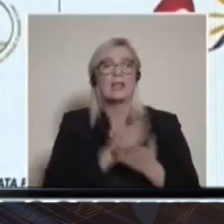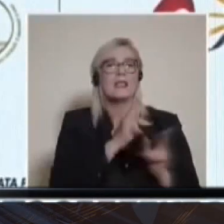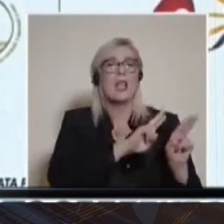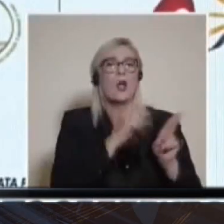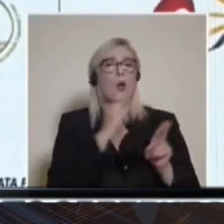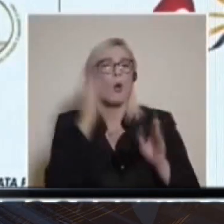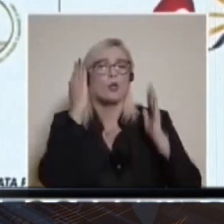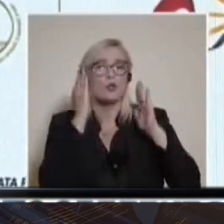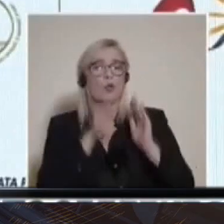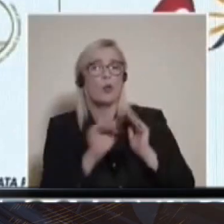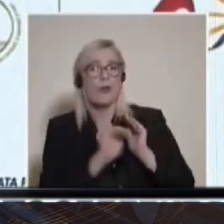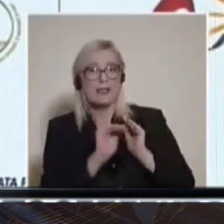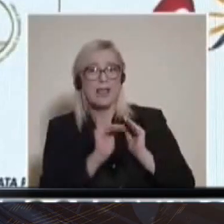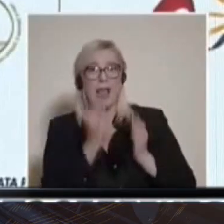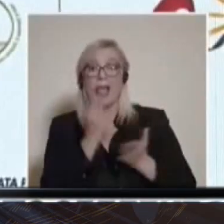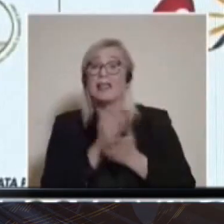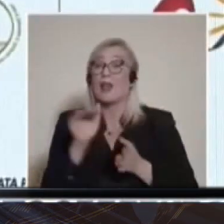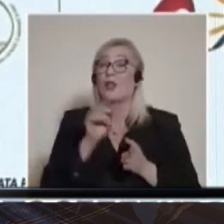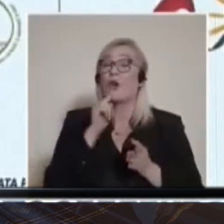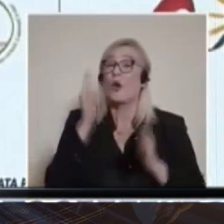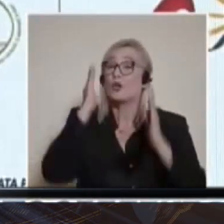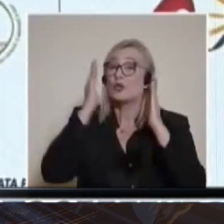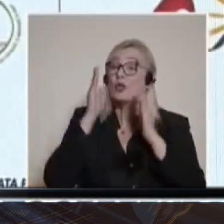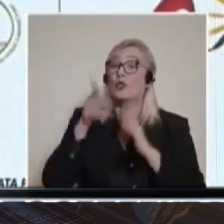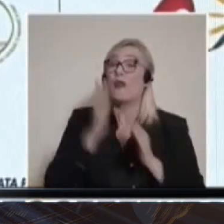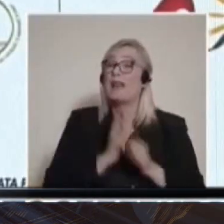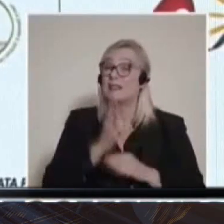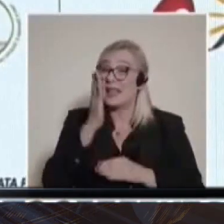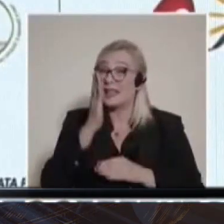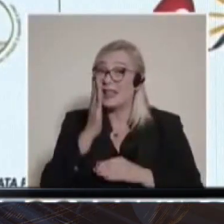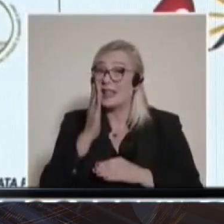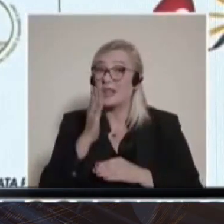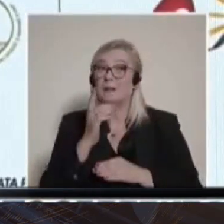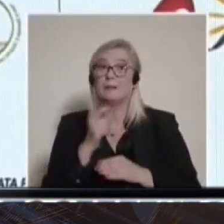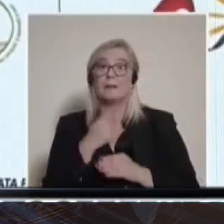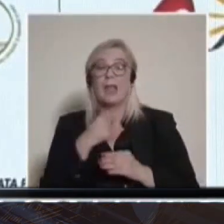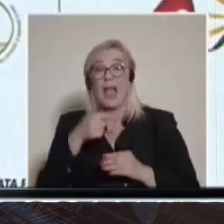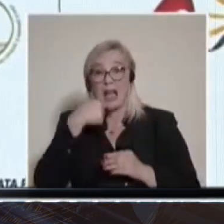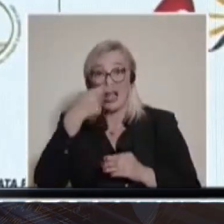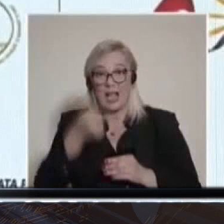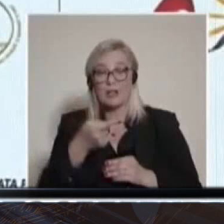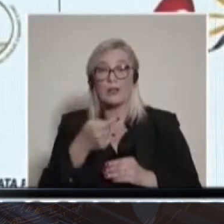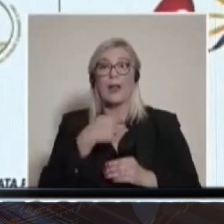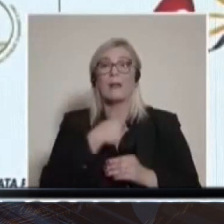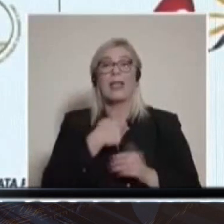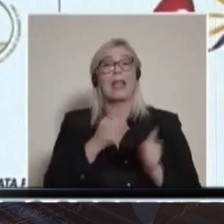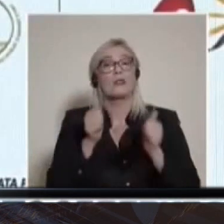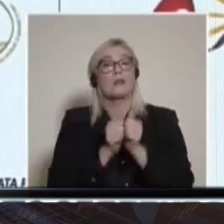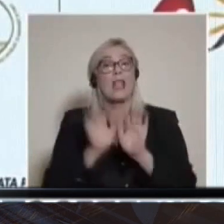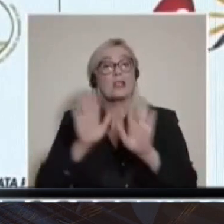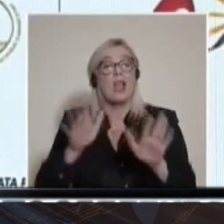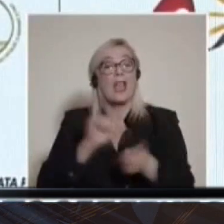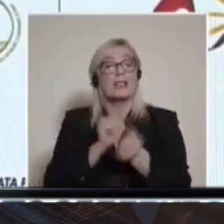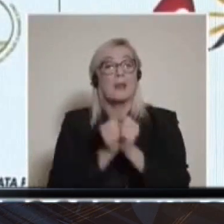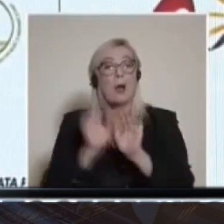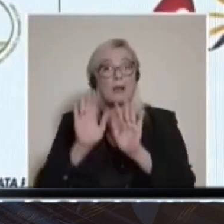кој сонува за своето дете и секое дете кое сонува за својата еднина, ви ги упатувам овие зборови. Јас сум со вас и ќе се борам